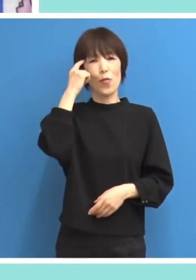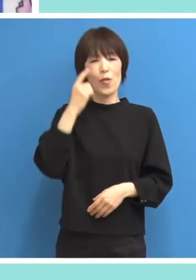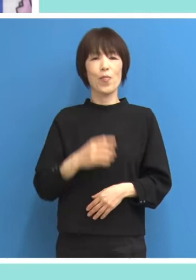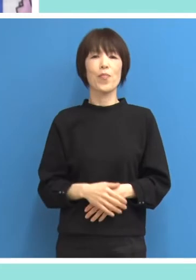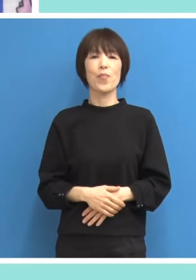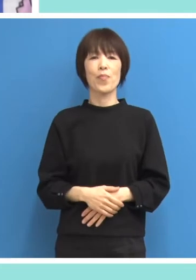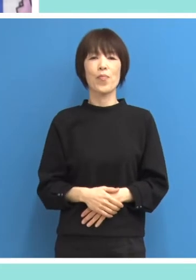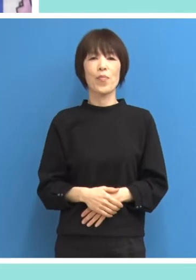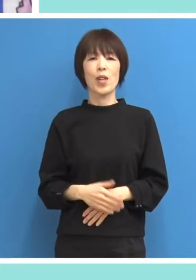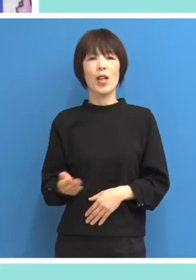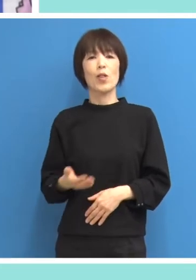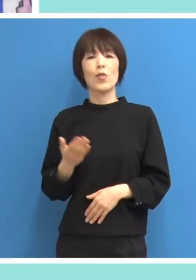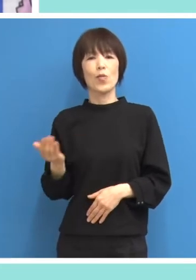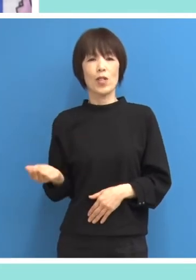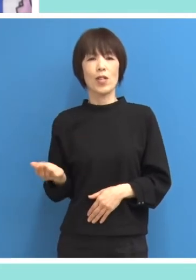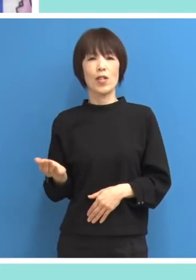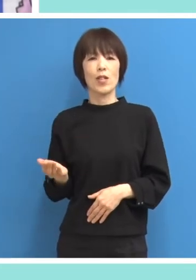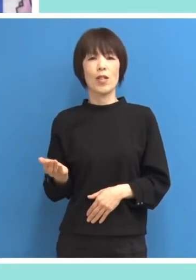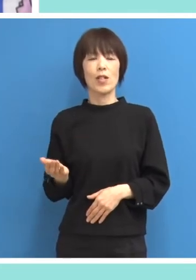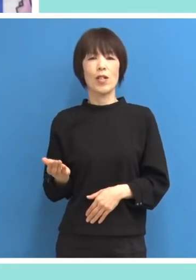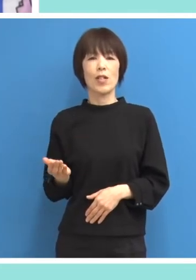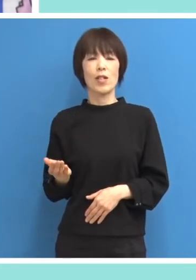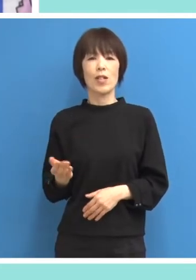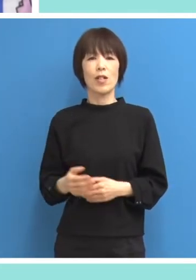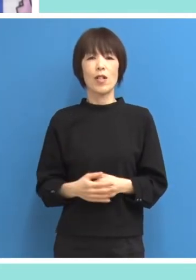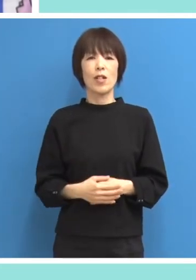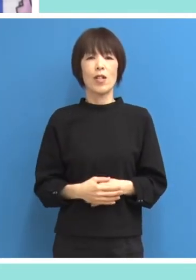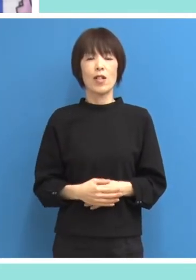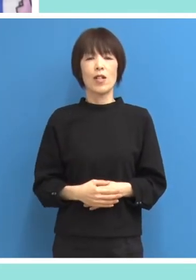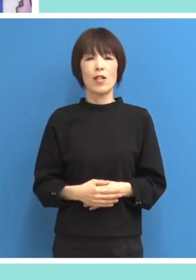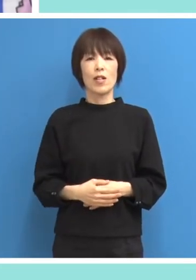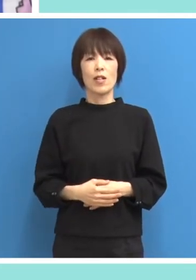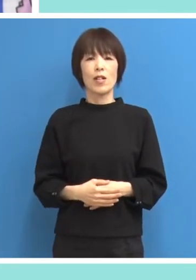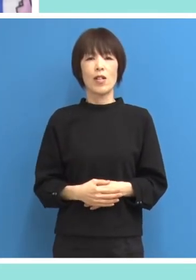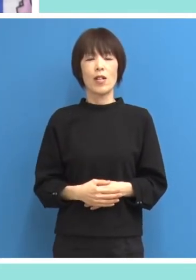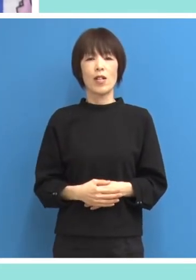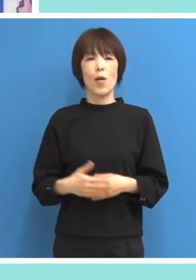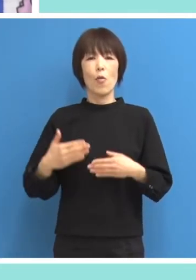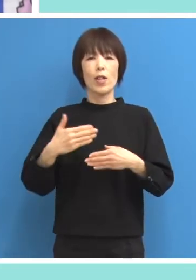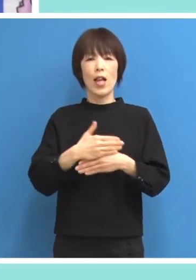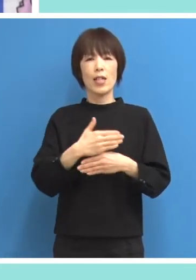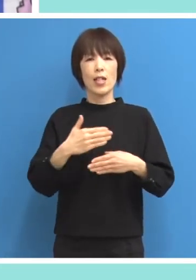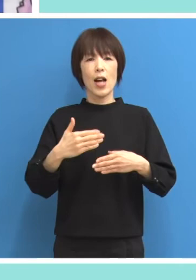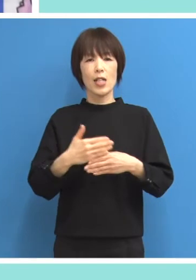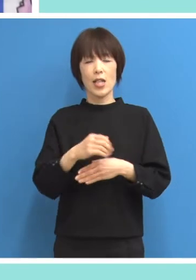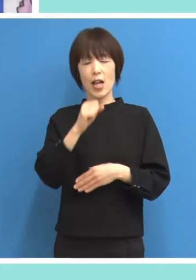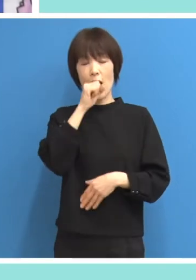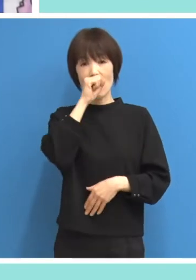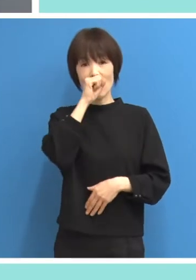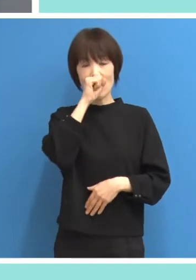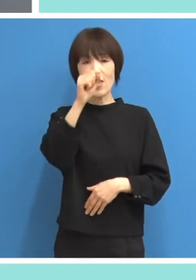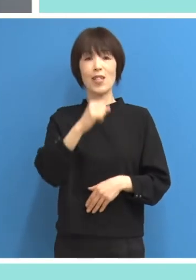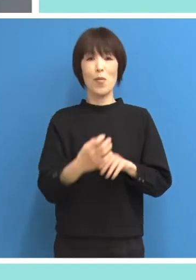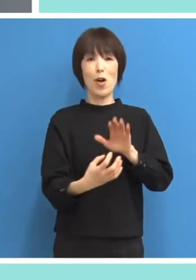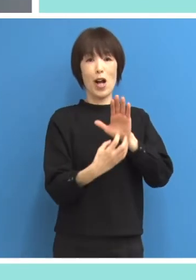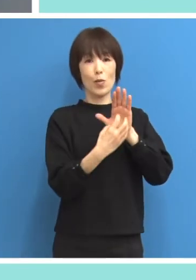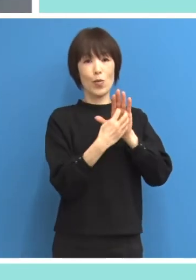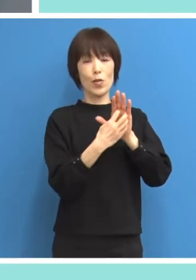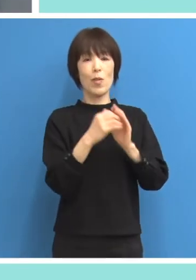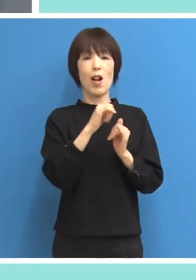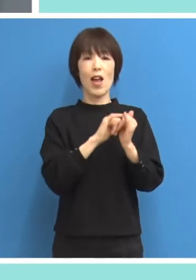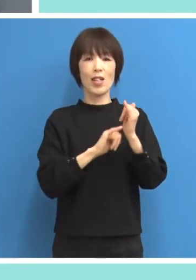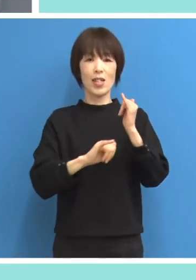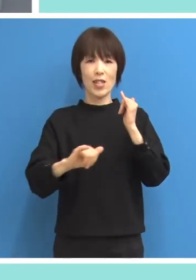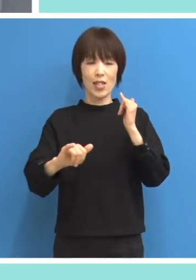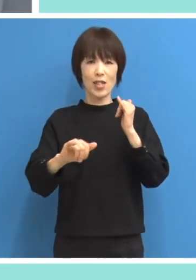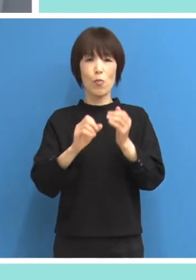と思いますし、まあ、それに伴ったもう本当にデザイン性の高いですね、大村の歴史